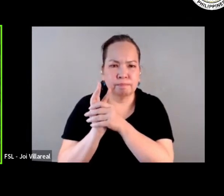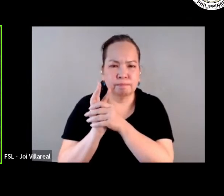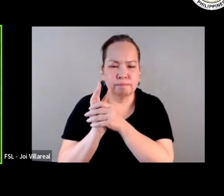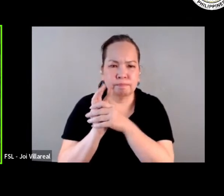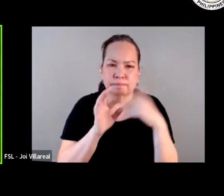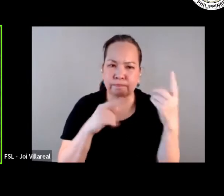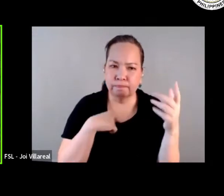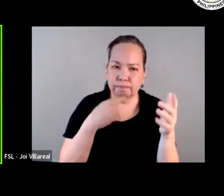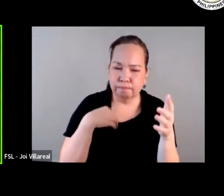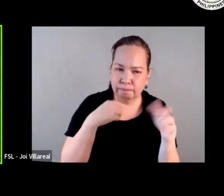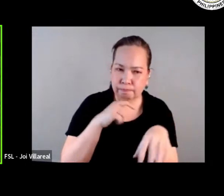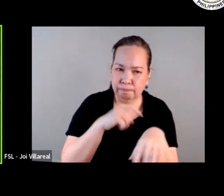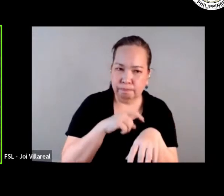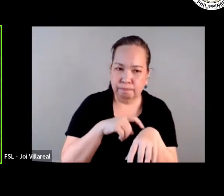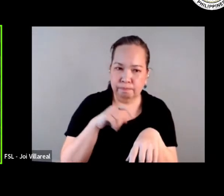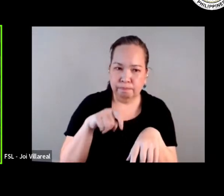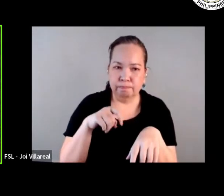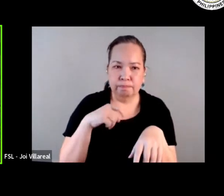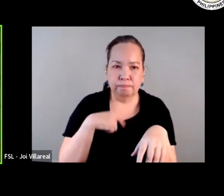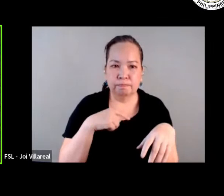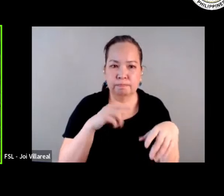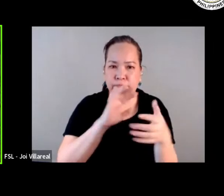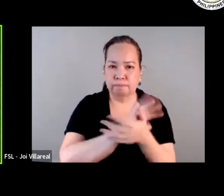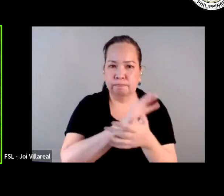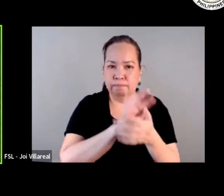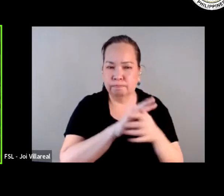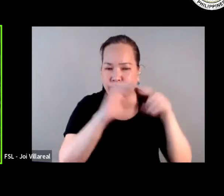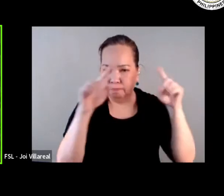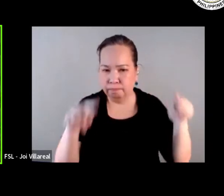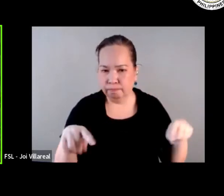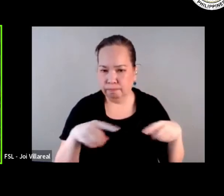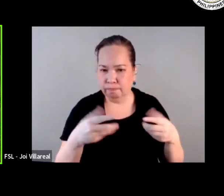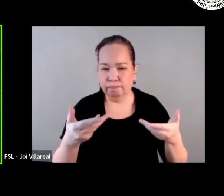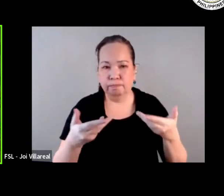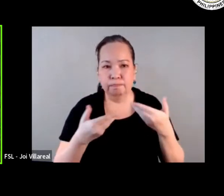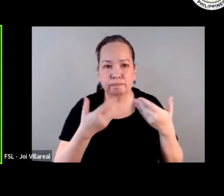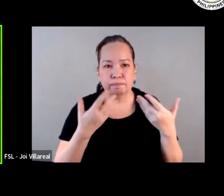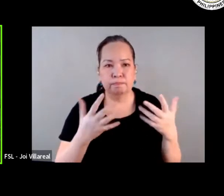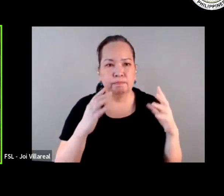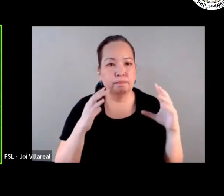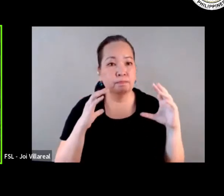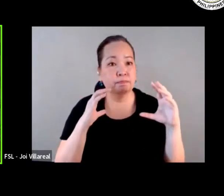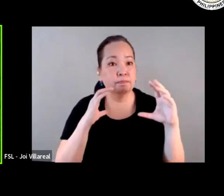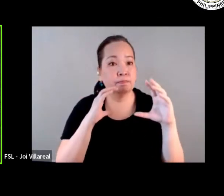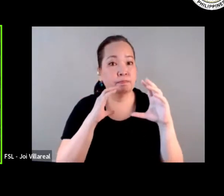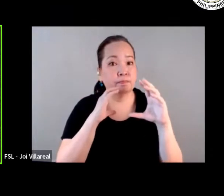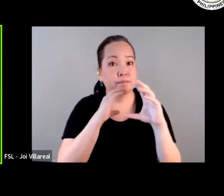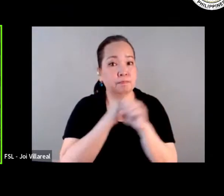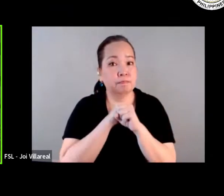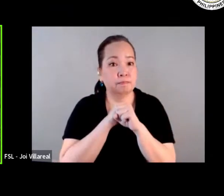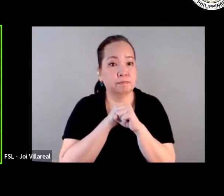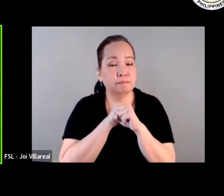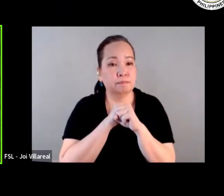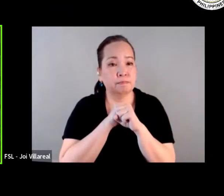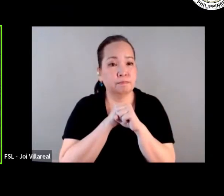in the interest of time, dahil meron namang position paper submitted to us, baka briefly na lang yung position noong